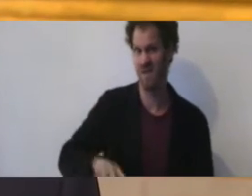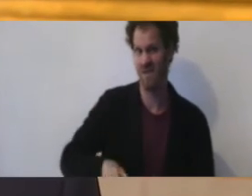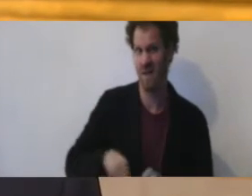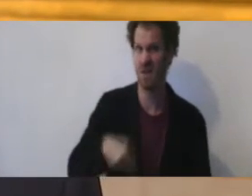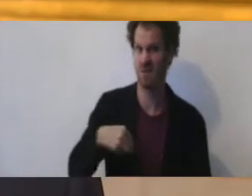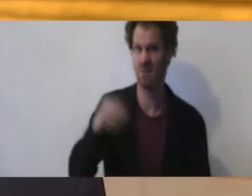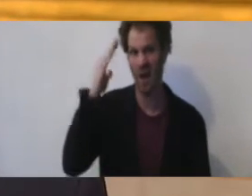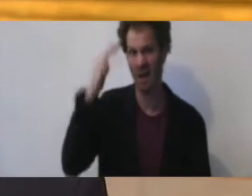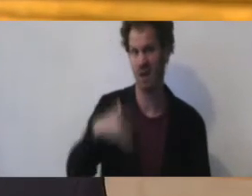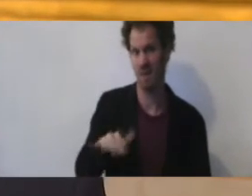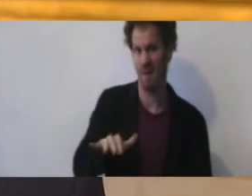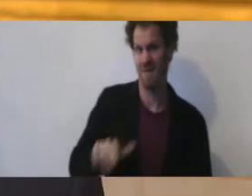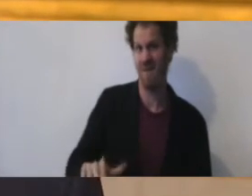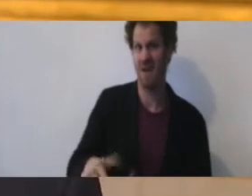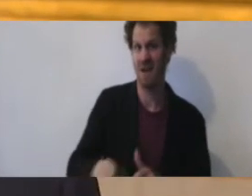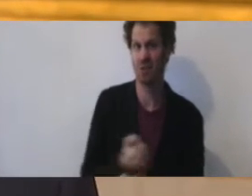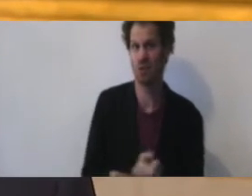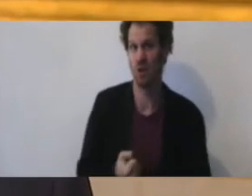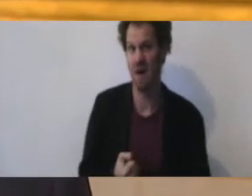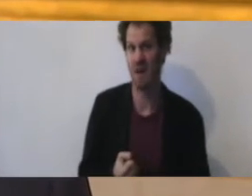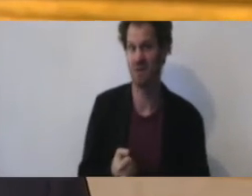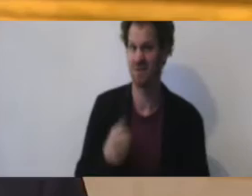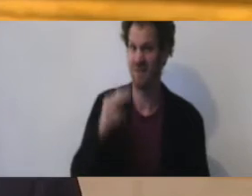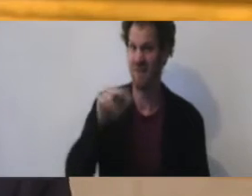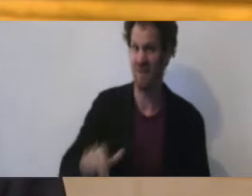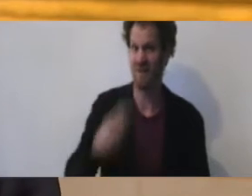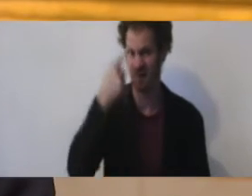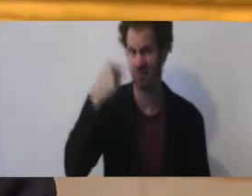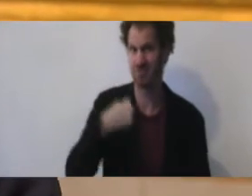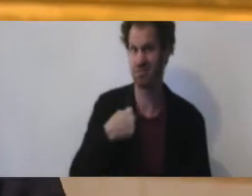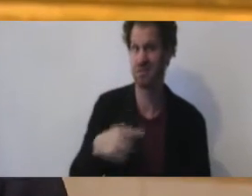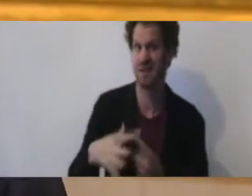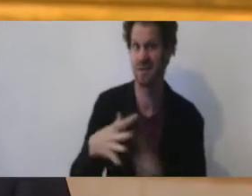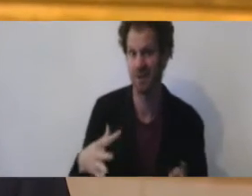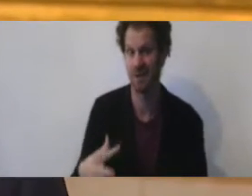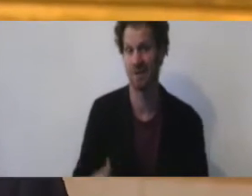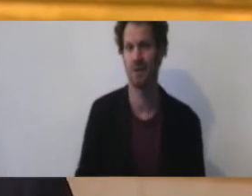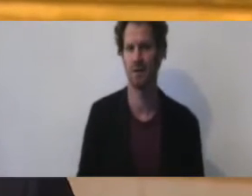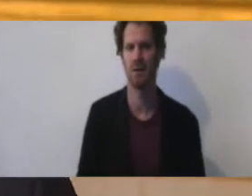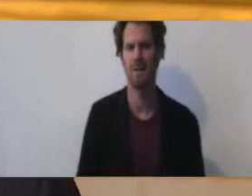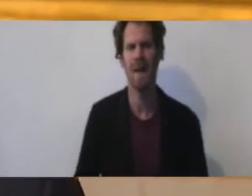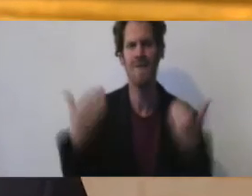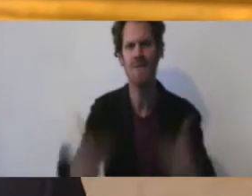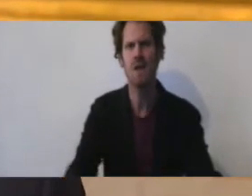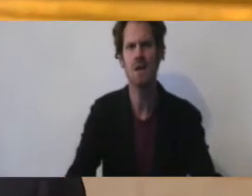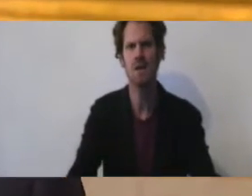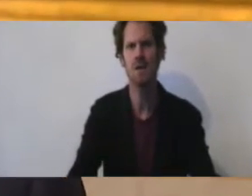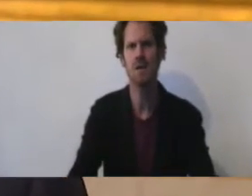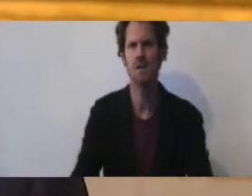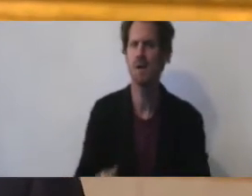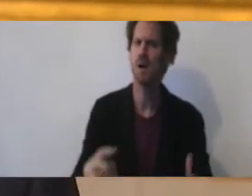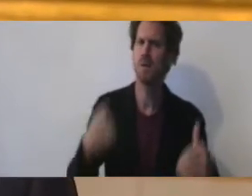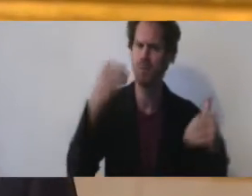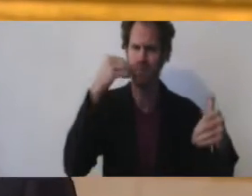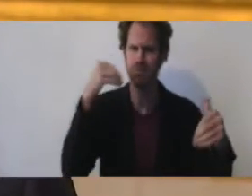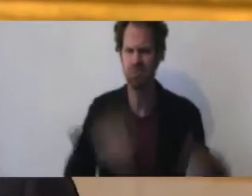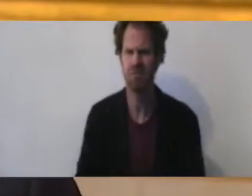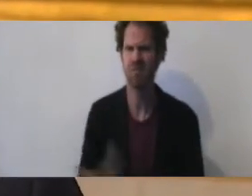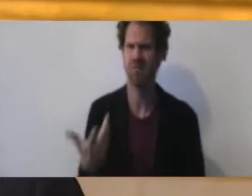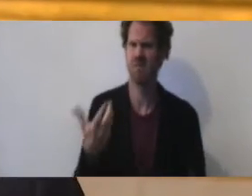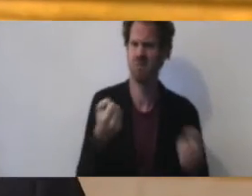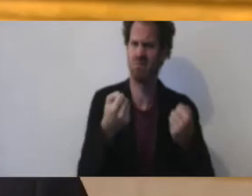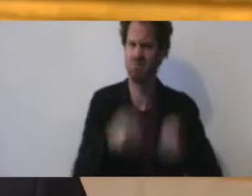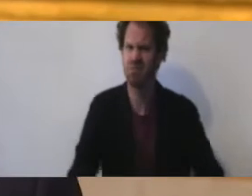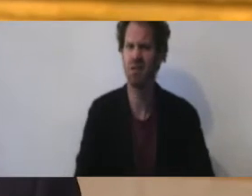enfants face au chômage et parfois même face à l'exclusion mais je veux en finir avec le dénigrement et le